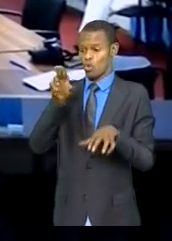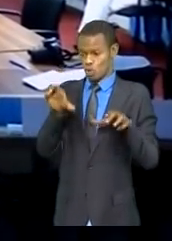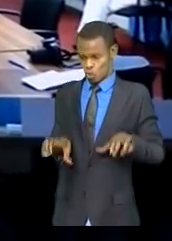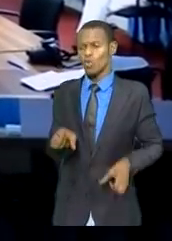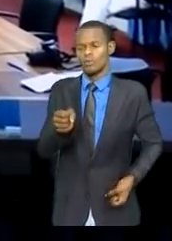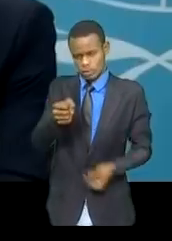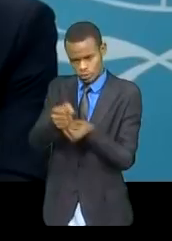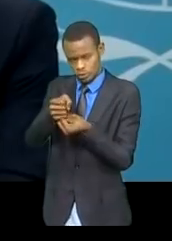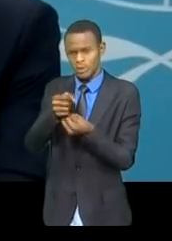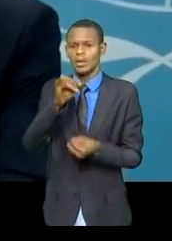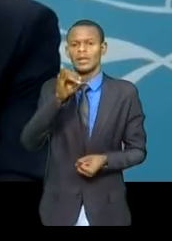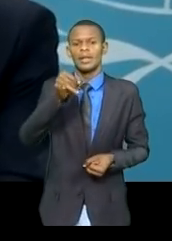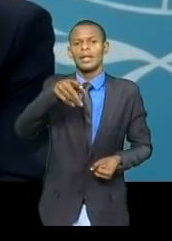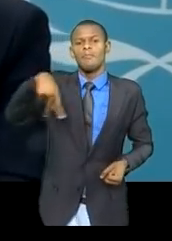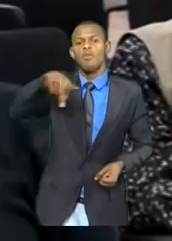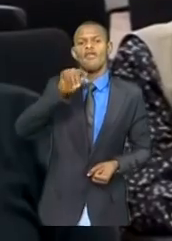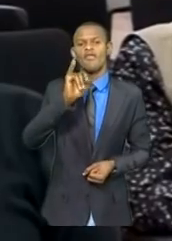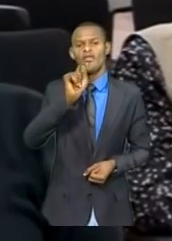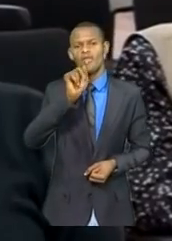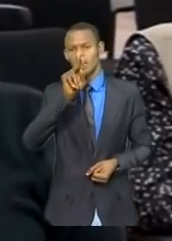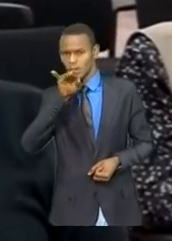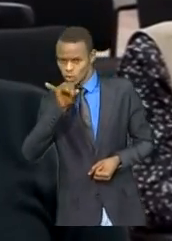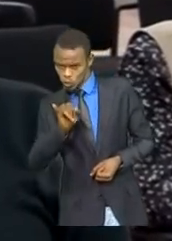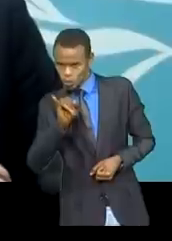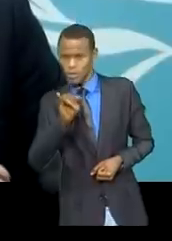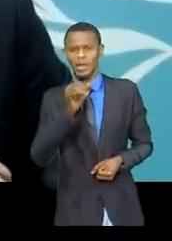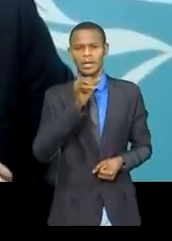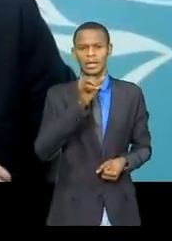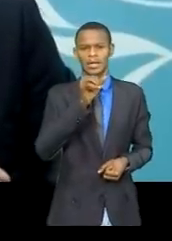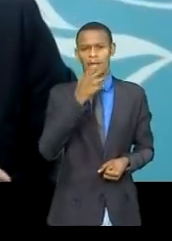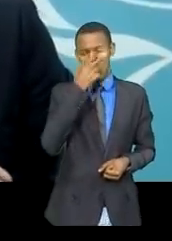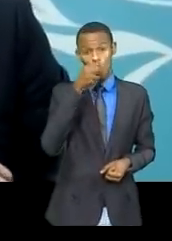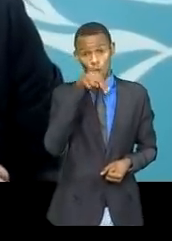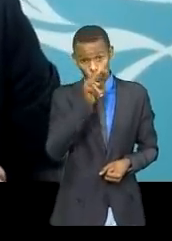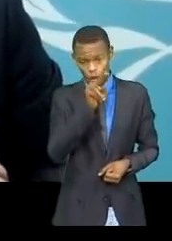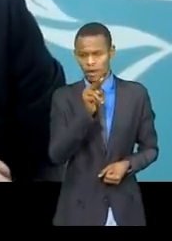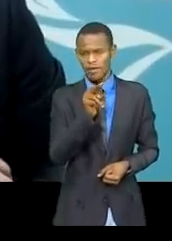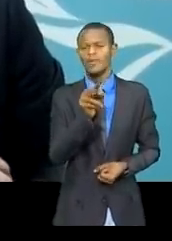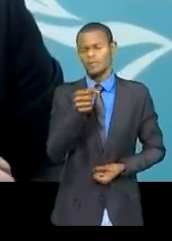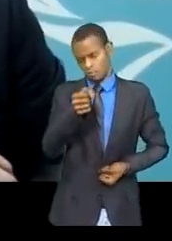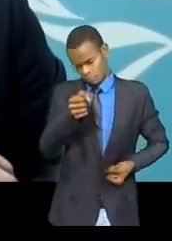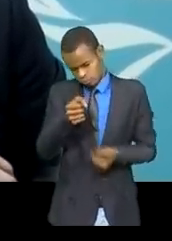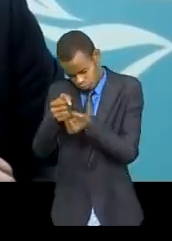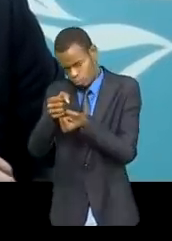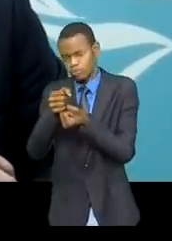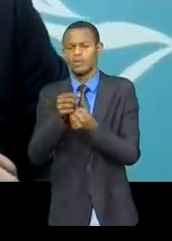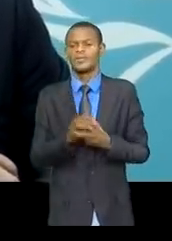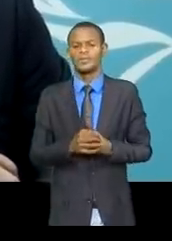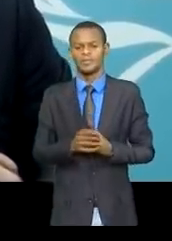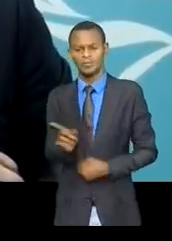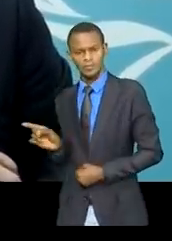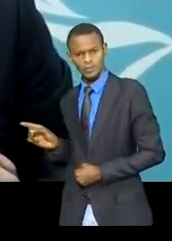C'est ce qu'a affirmé le porte-parole de la MONUSCO, Mathias Gilman. Par rapport aux besoins qui sont exprimés par nos partenaires des